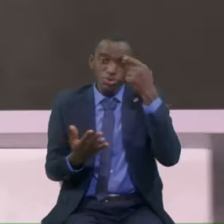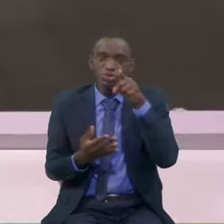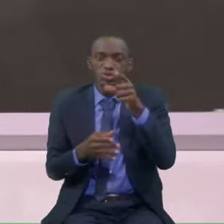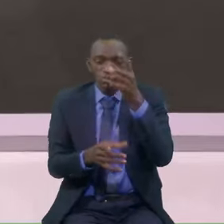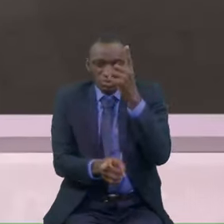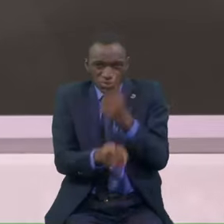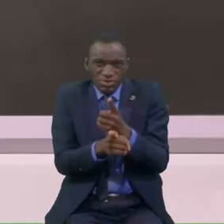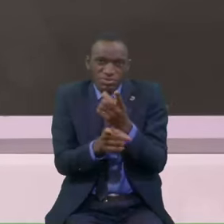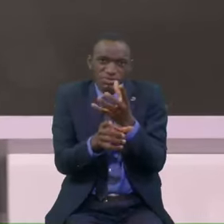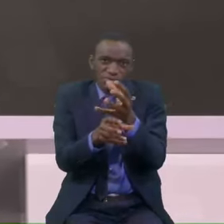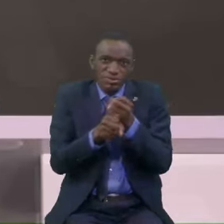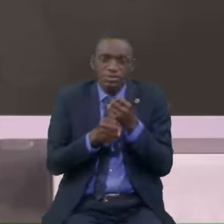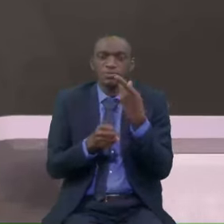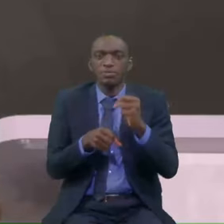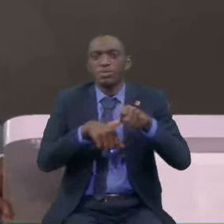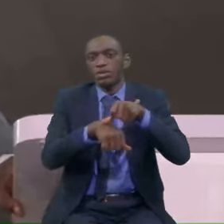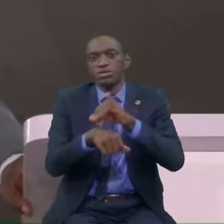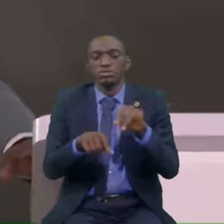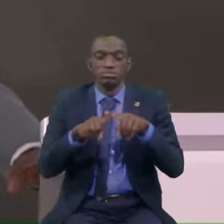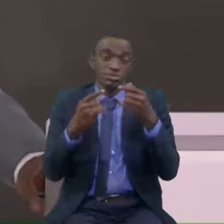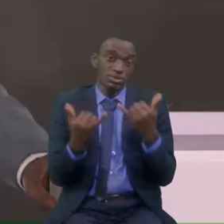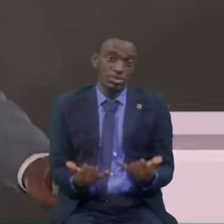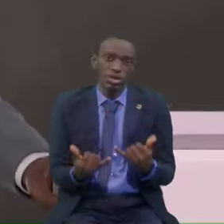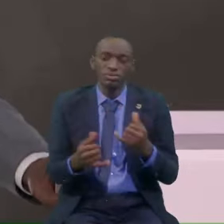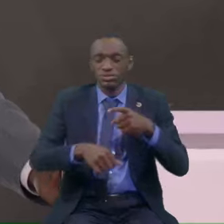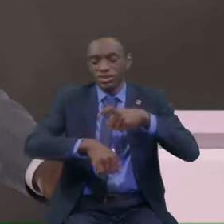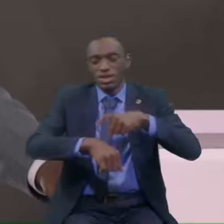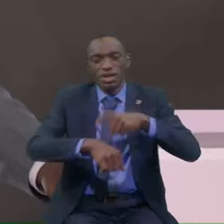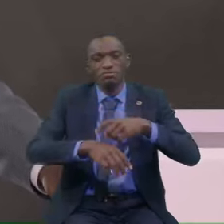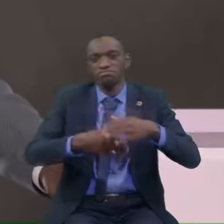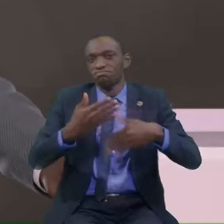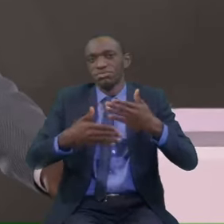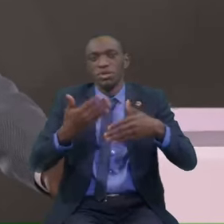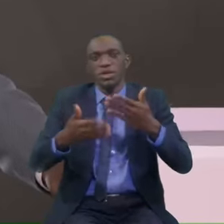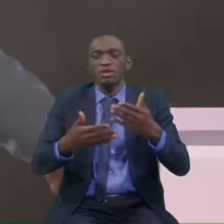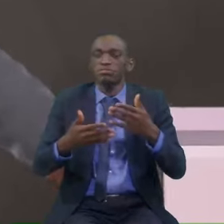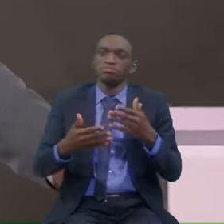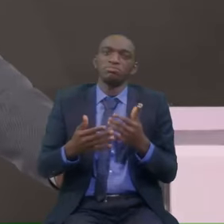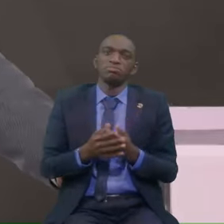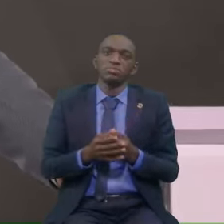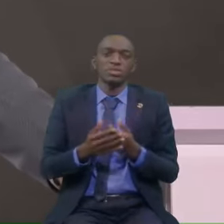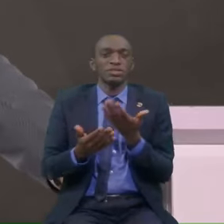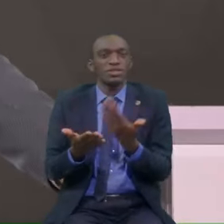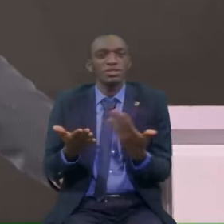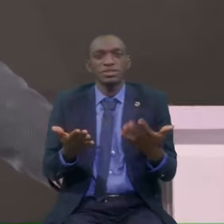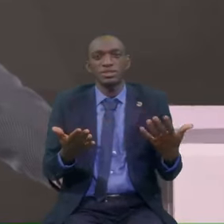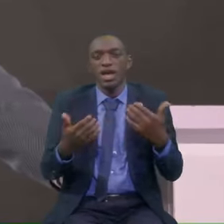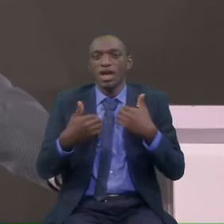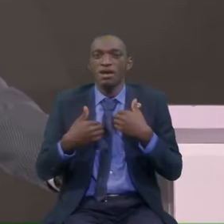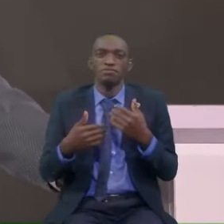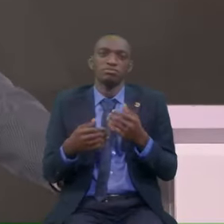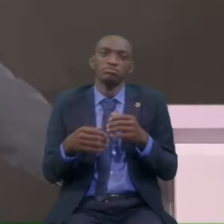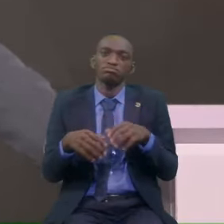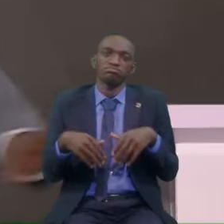que tu avais reçu l'onction. Maintenant, le temps est venu et passé. Les